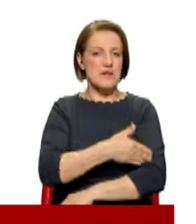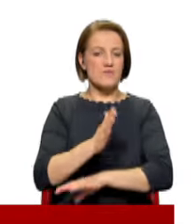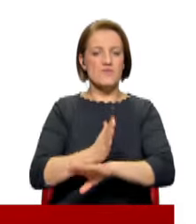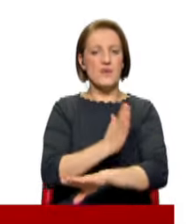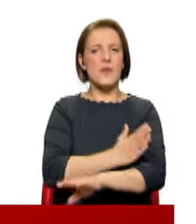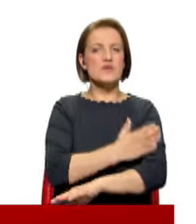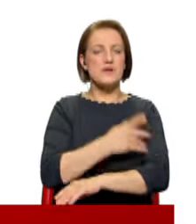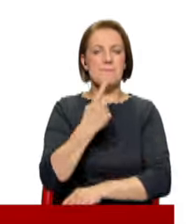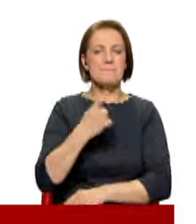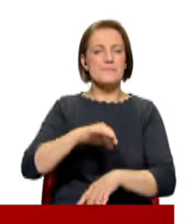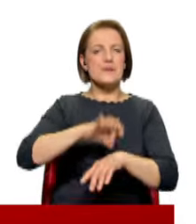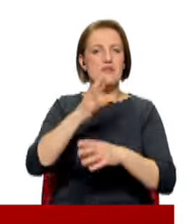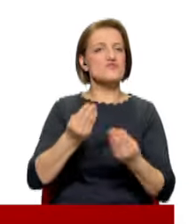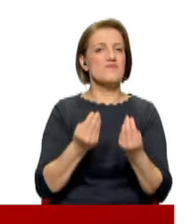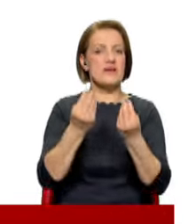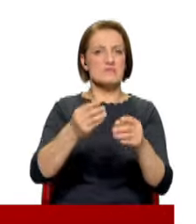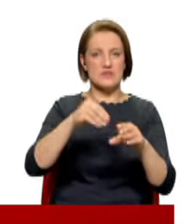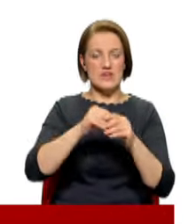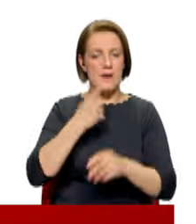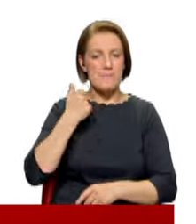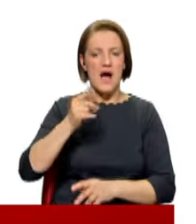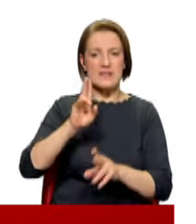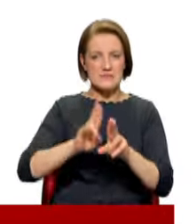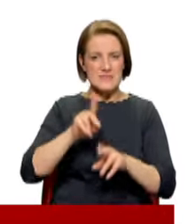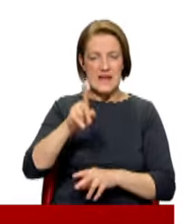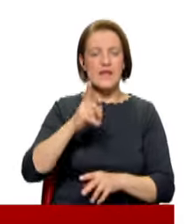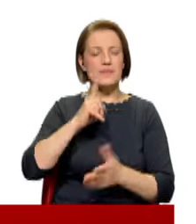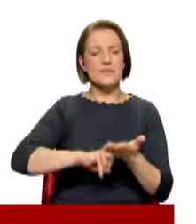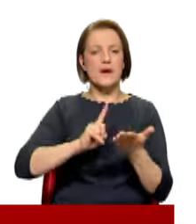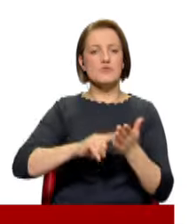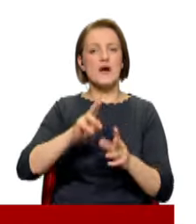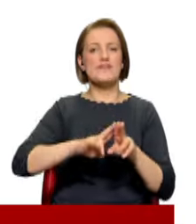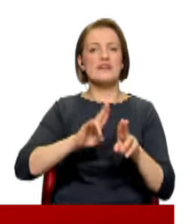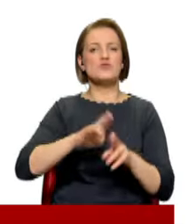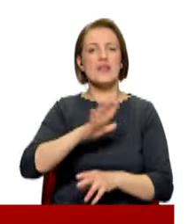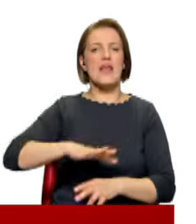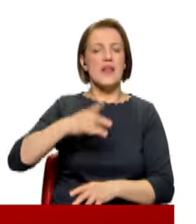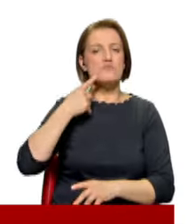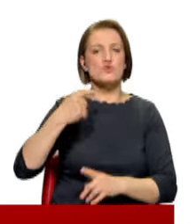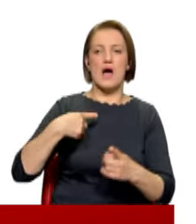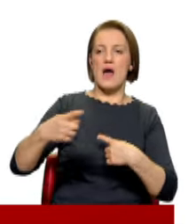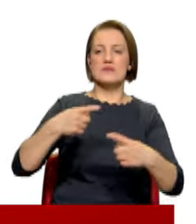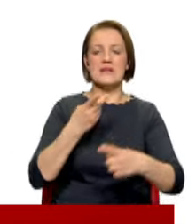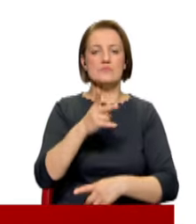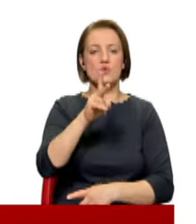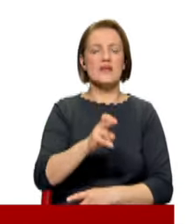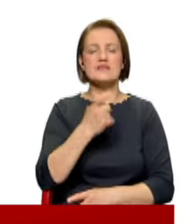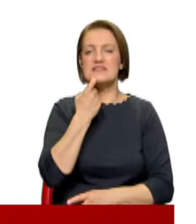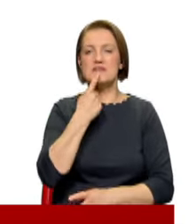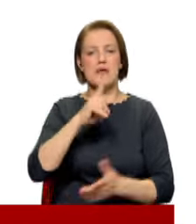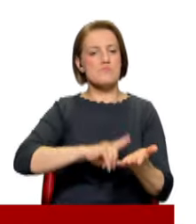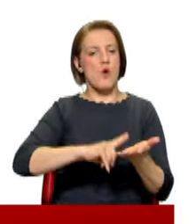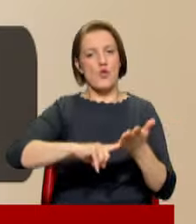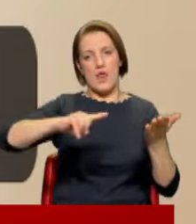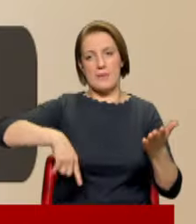vatandaşlarımıza bir an evvel sunulması için bakanlığımızla Tapu Kadastro Genel Müdürlüğü arasında 2018 yılında bir protokol